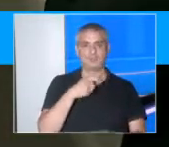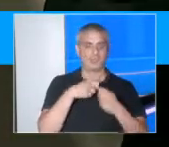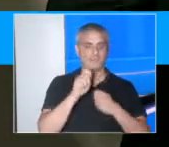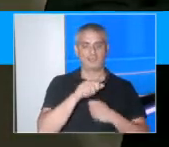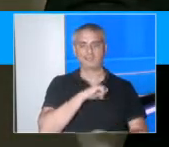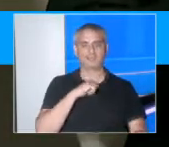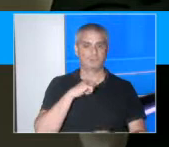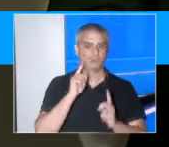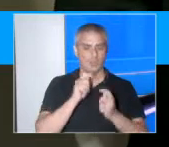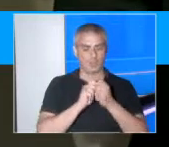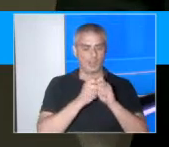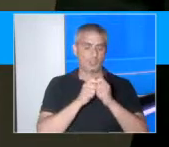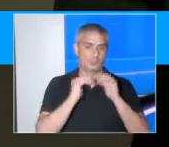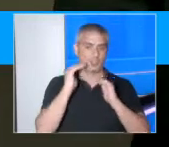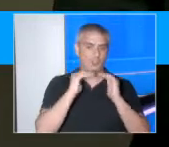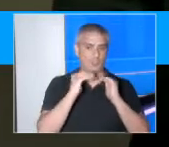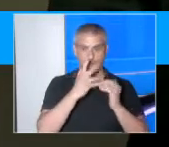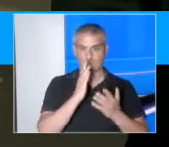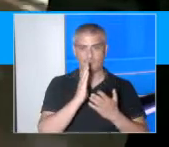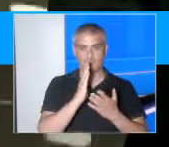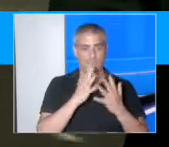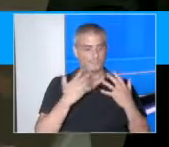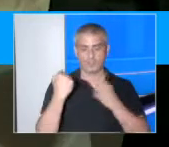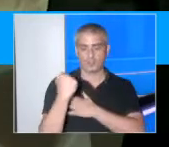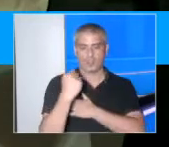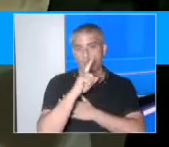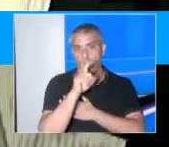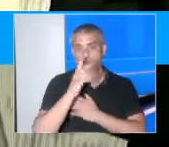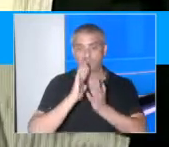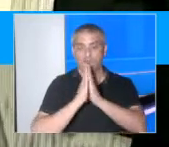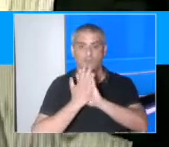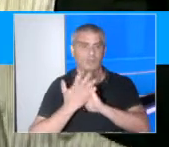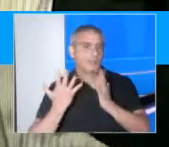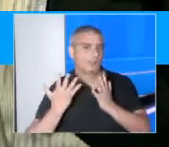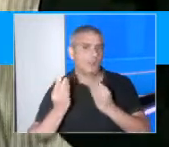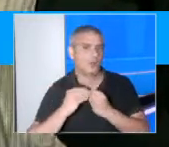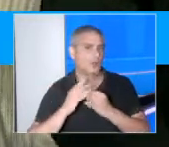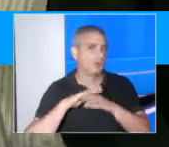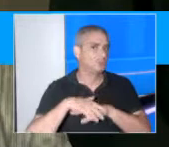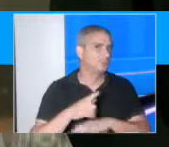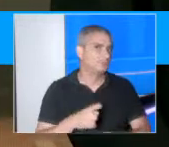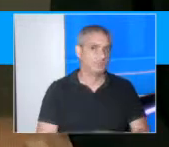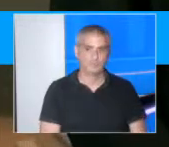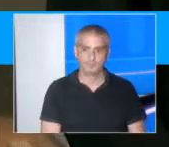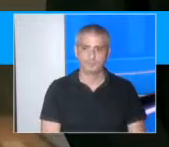כנסת עצמאים שיכולים לשנות את, את מארג הכוחות, ועכשיו אולי זה ישתנה, איך זה עוד הולך להשפיע?